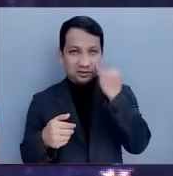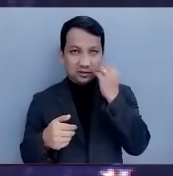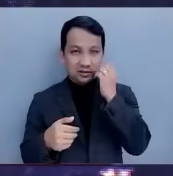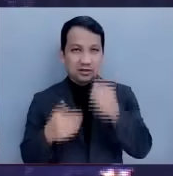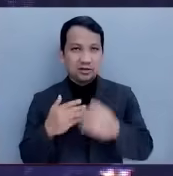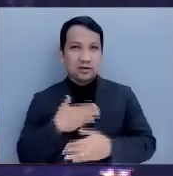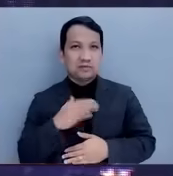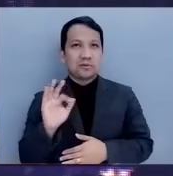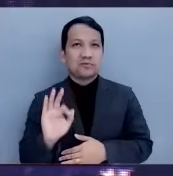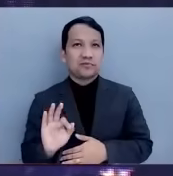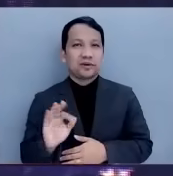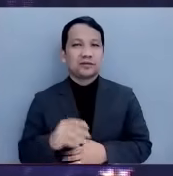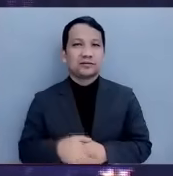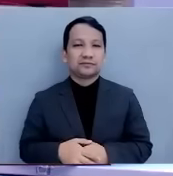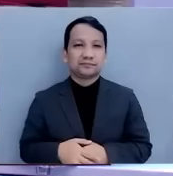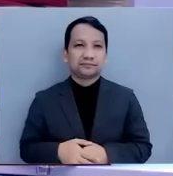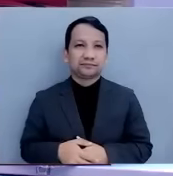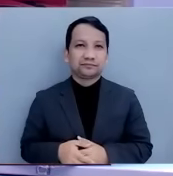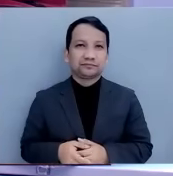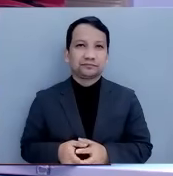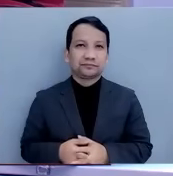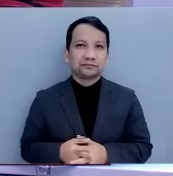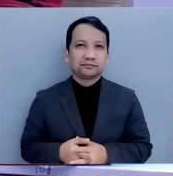Happy Friday mga kapatid!